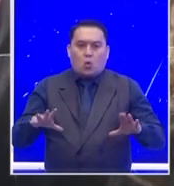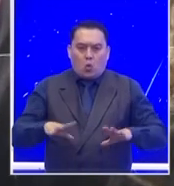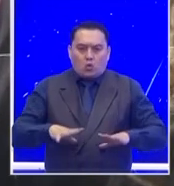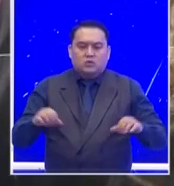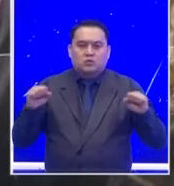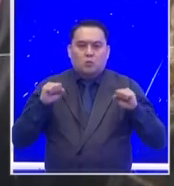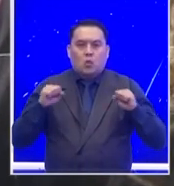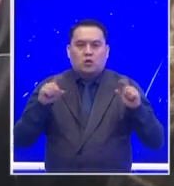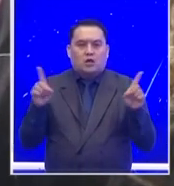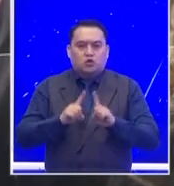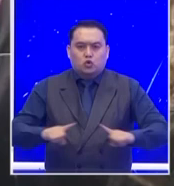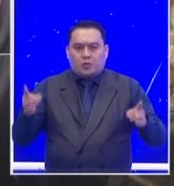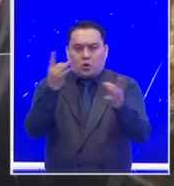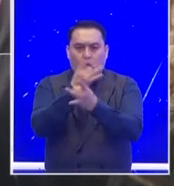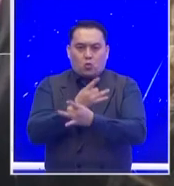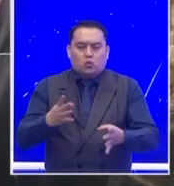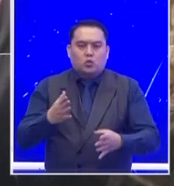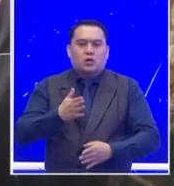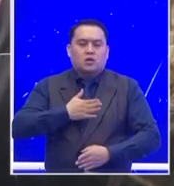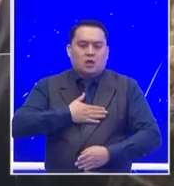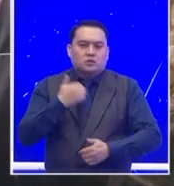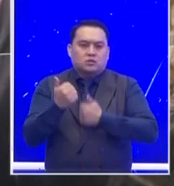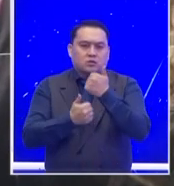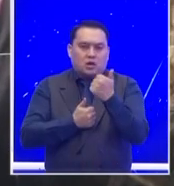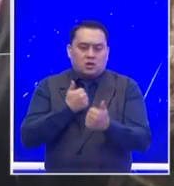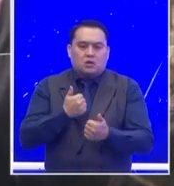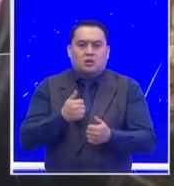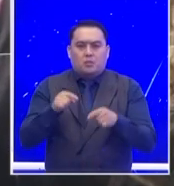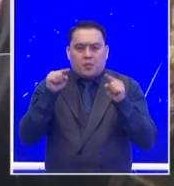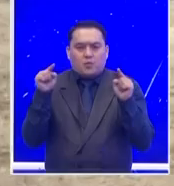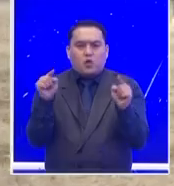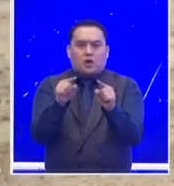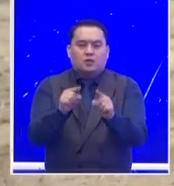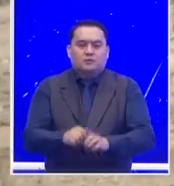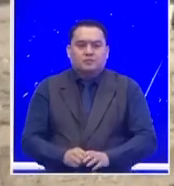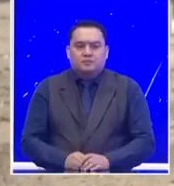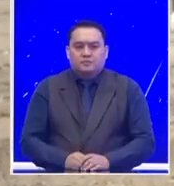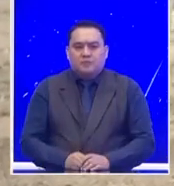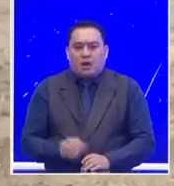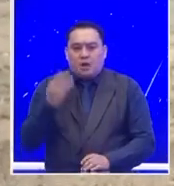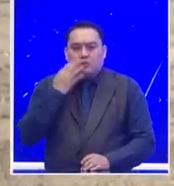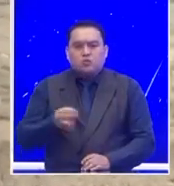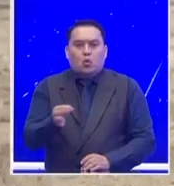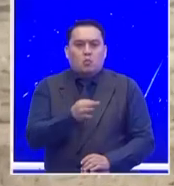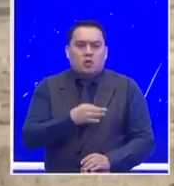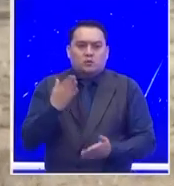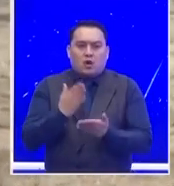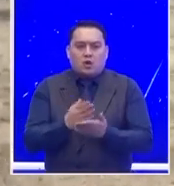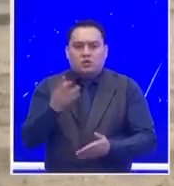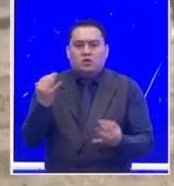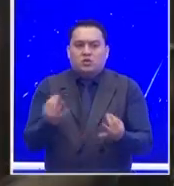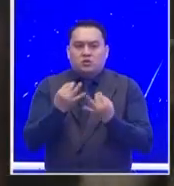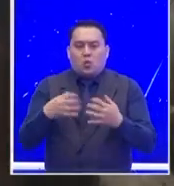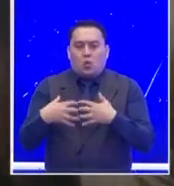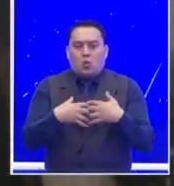это особая часть нашей культуры, поэтому такие состязания очень популярны. Отметим, в Алматинской области наблюдается огромный интерес